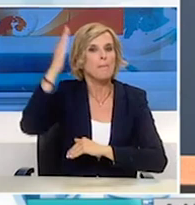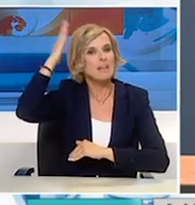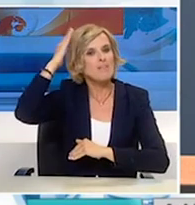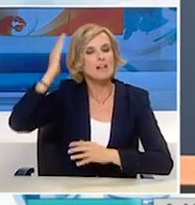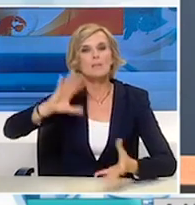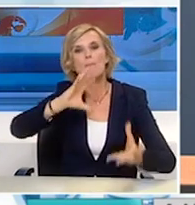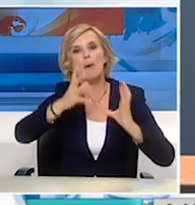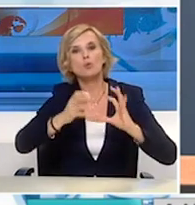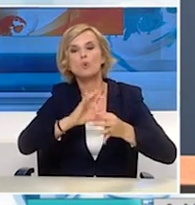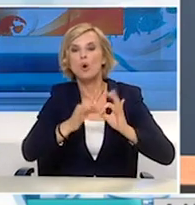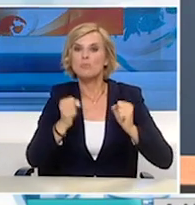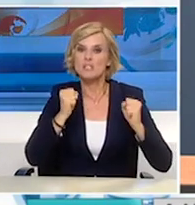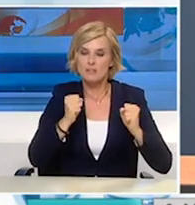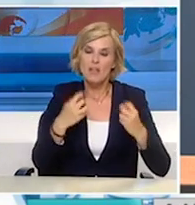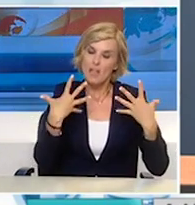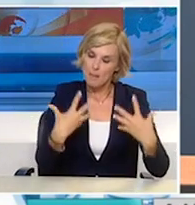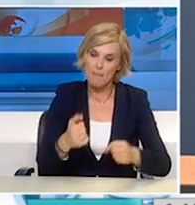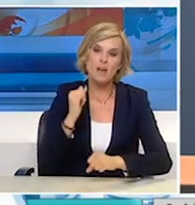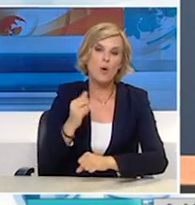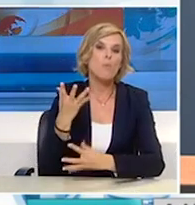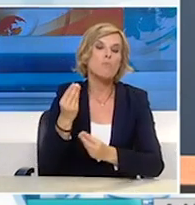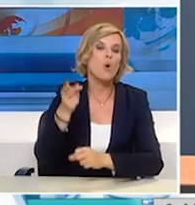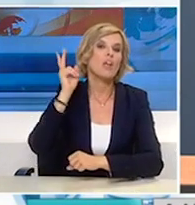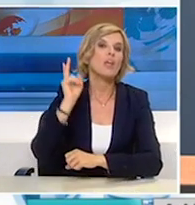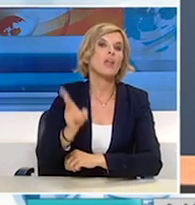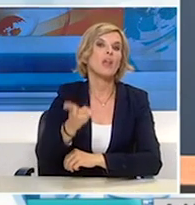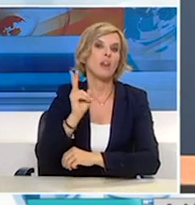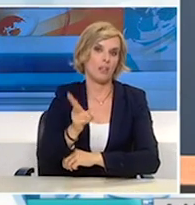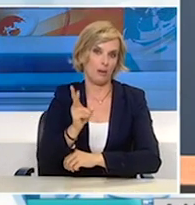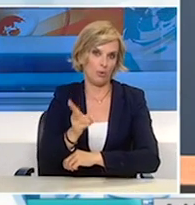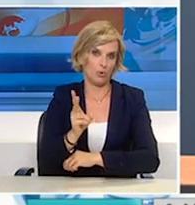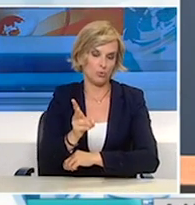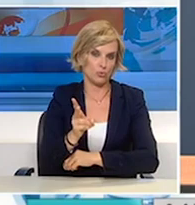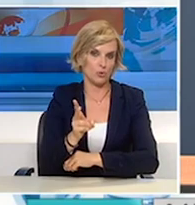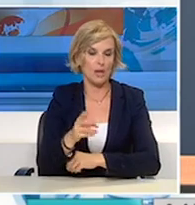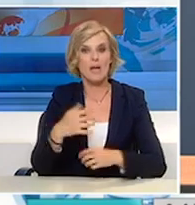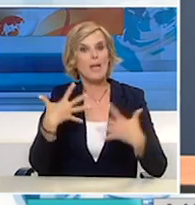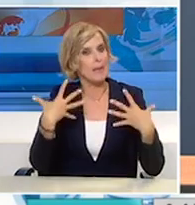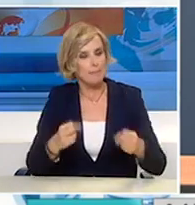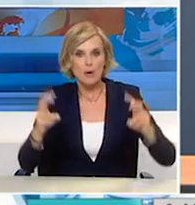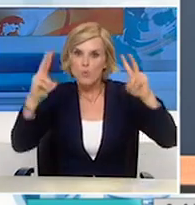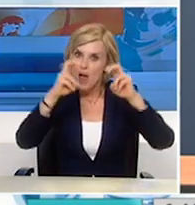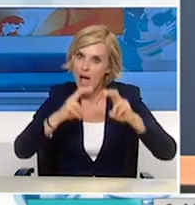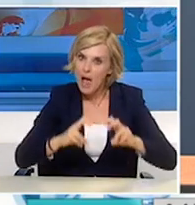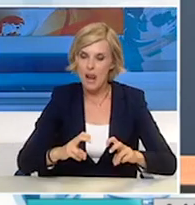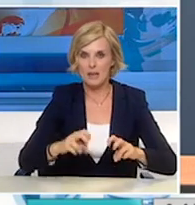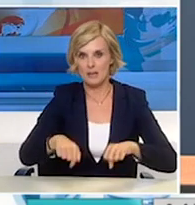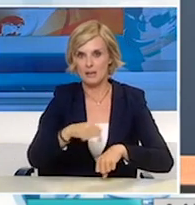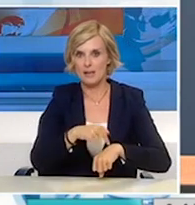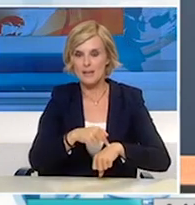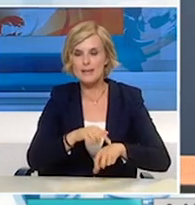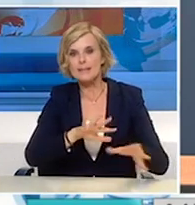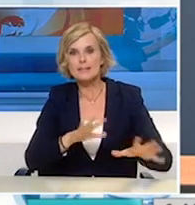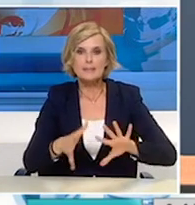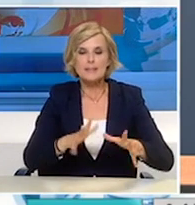Υγείας, ο κίνδυνος παραμένει σε υψηλά επίπεδα. Αρχικά αποτελέσματα από ορολογικούς ελέγχους με αντισώματα δείχνουν στην καλύτερη